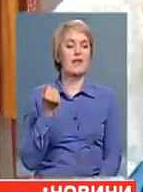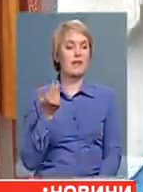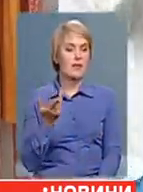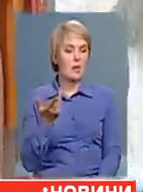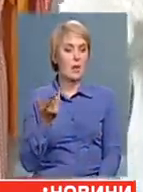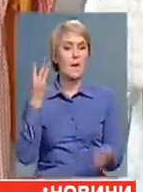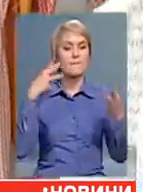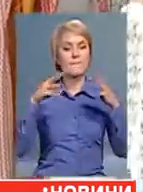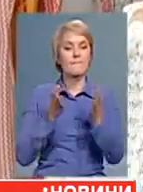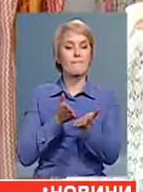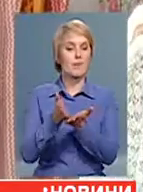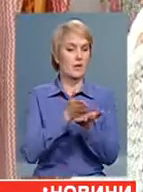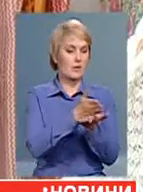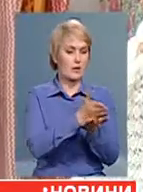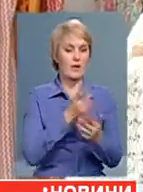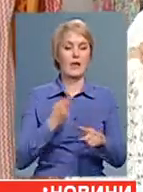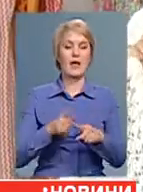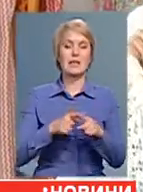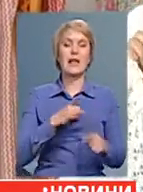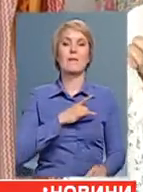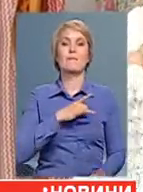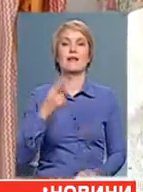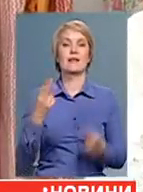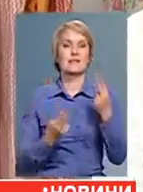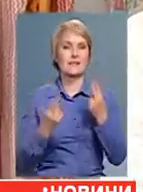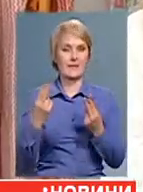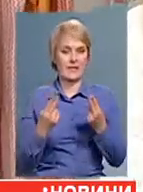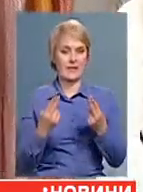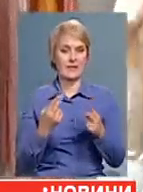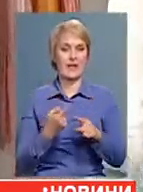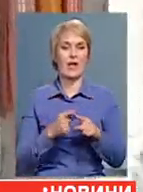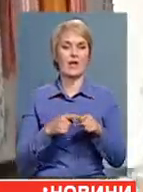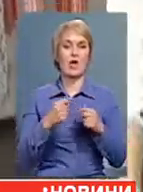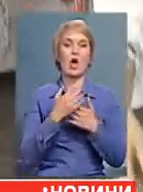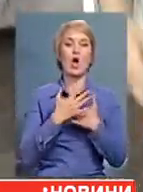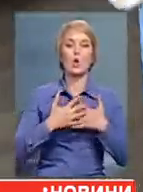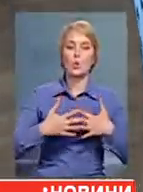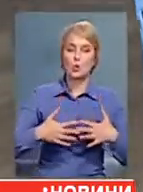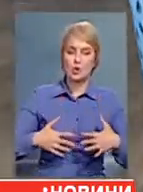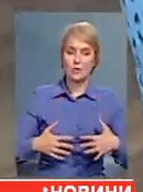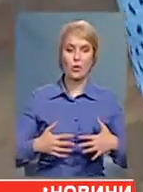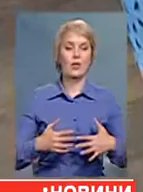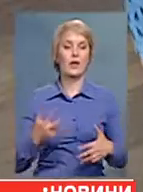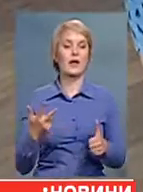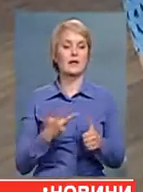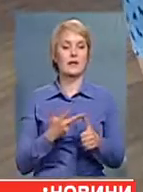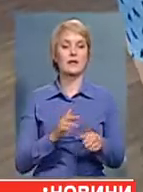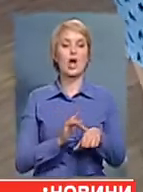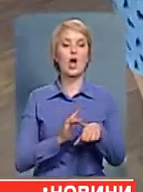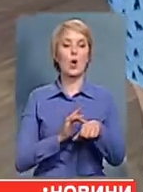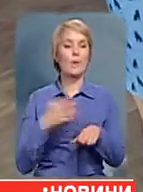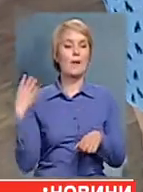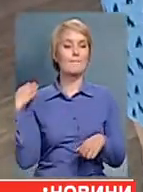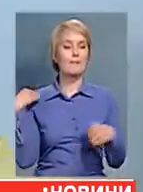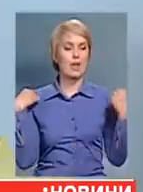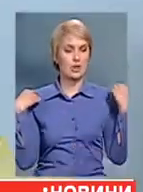которые на сегодняшний день модны. В первую очередь белый цвет, второе – это то, что платье кружевное, и третье – это голые плечи в